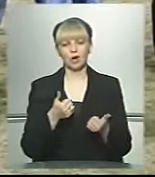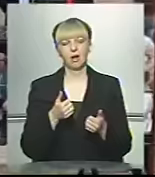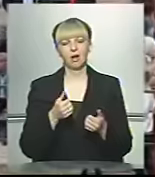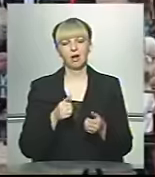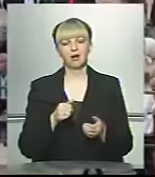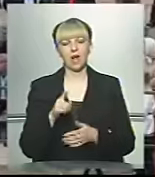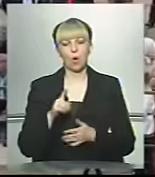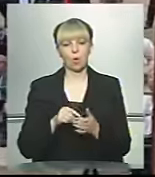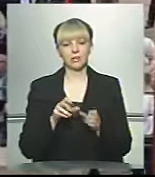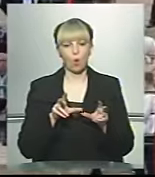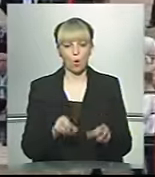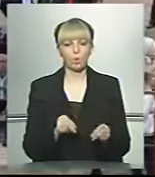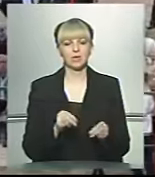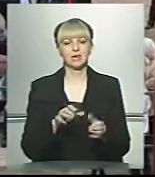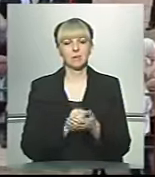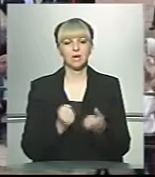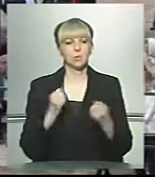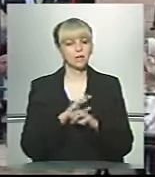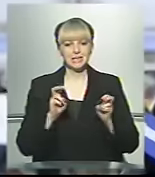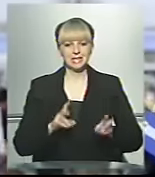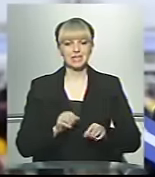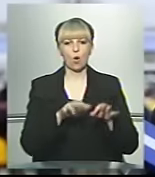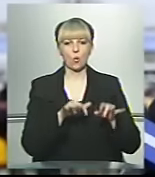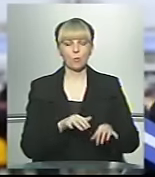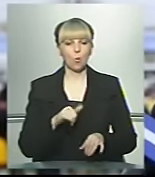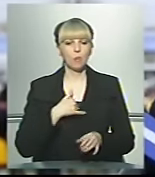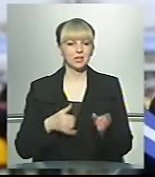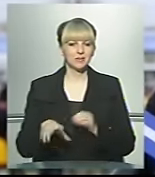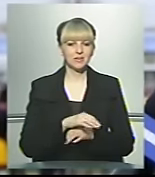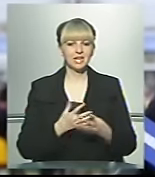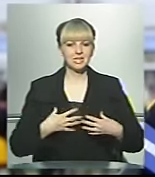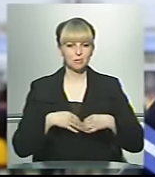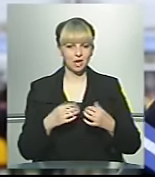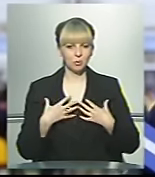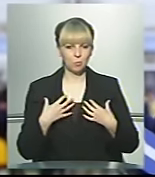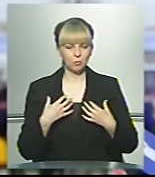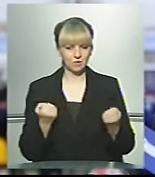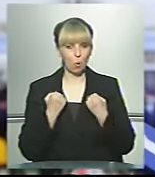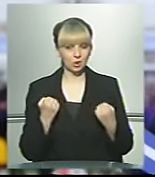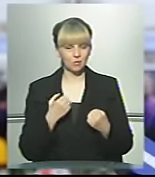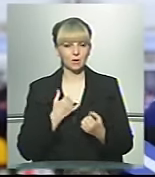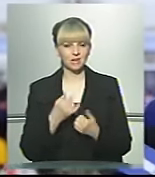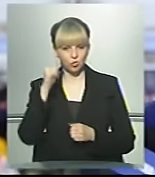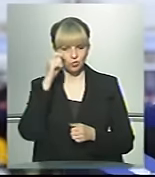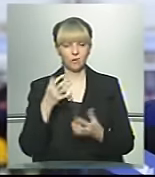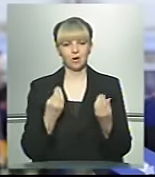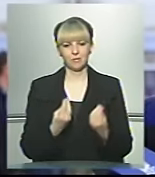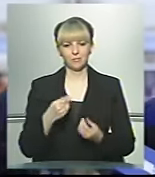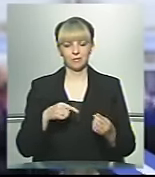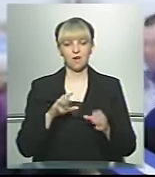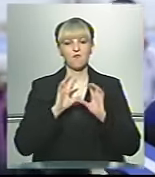займатися спортом, а не сидіти за комп'ютером. У мене вся сім'я спортивна. У мене чоловік зараз грає в